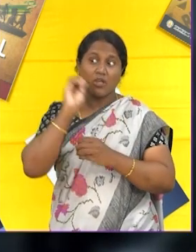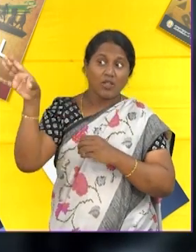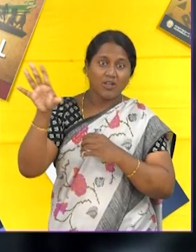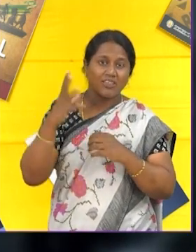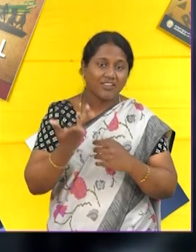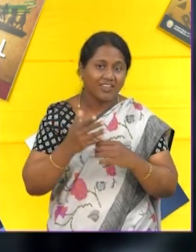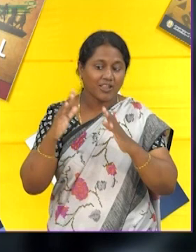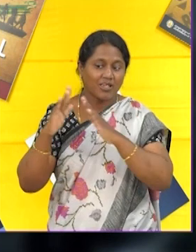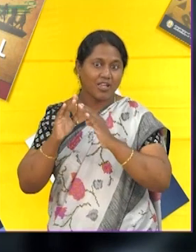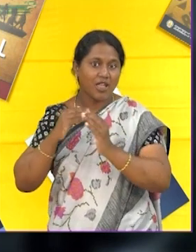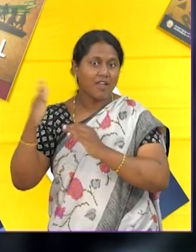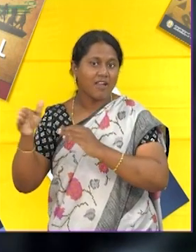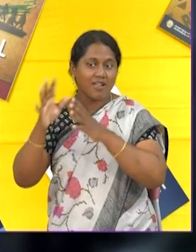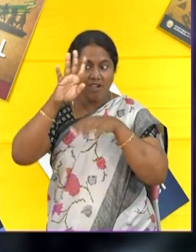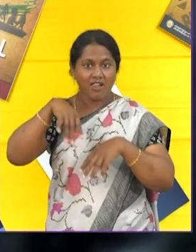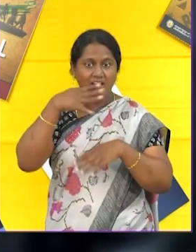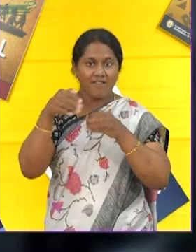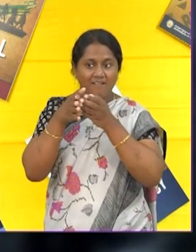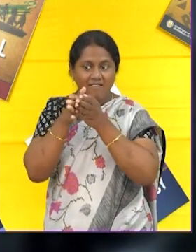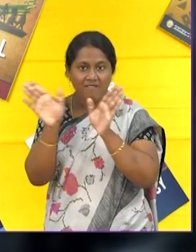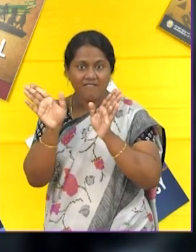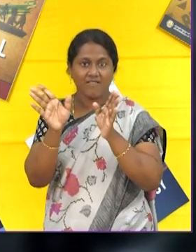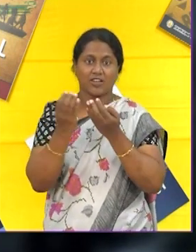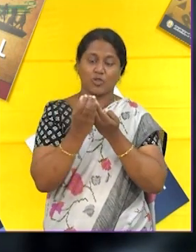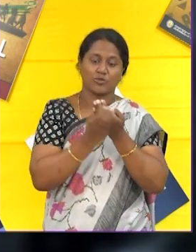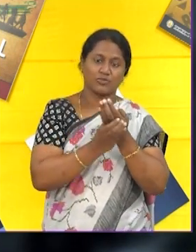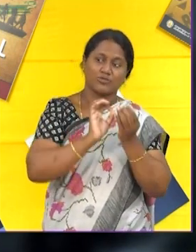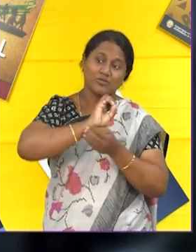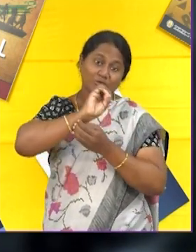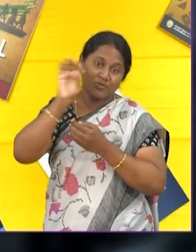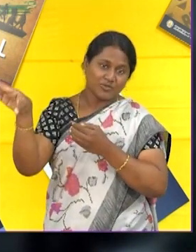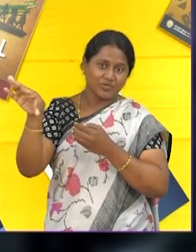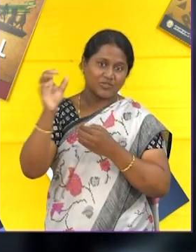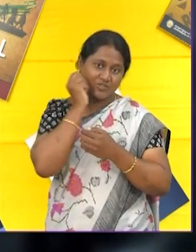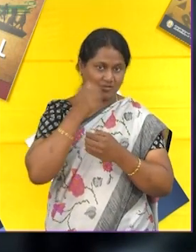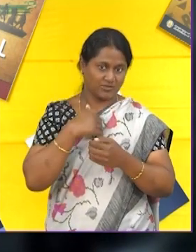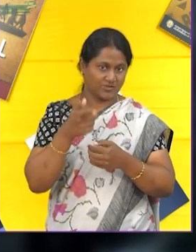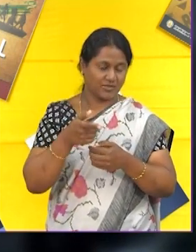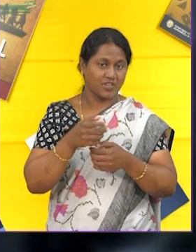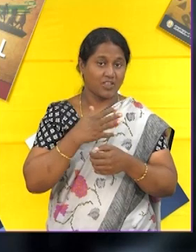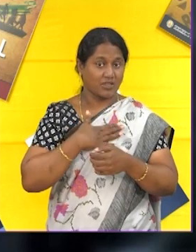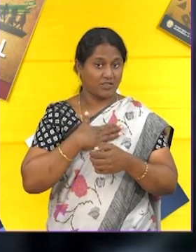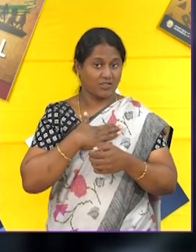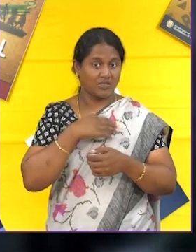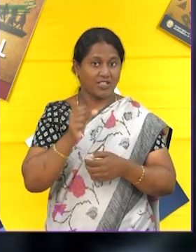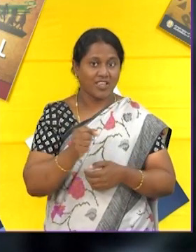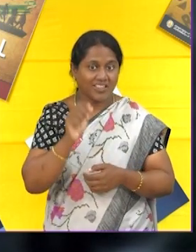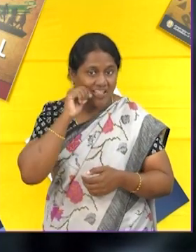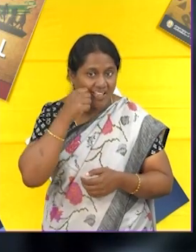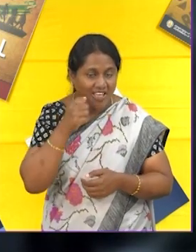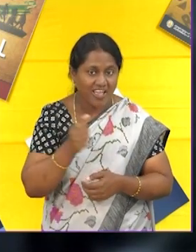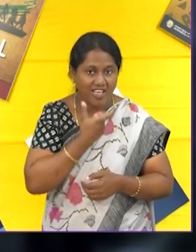ஆணுச்சுன்னா, எங்கள் அம்மா பக்கத்து வீட்டுக்காரங்களுடைய ஜன்னலில் ஒரு ஷூவை தூக்கி வீசிட்டாங்க. இறுதியாக எங்கள்